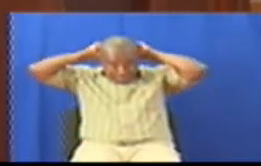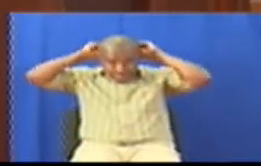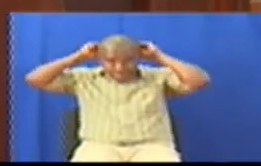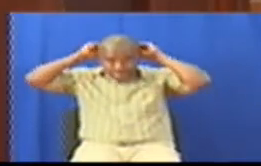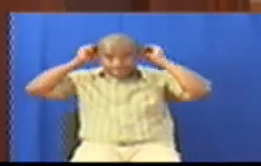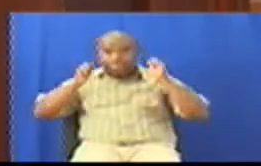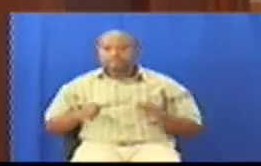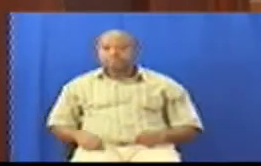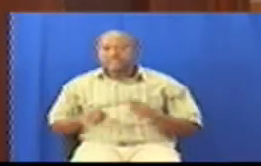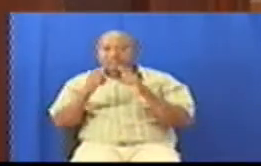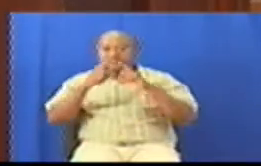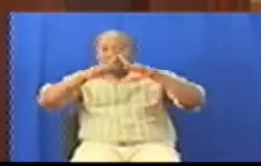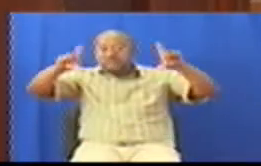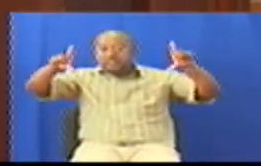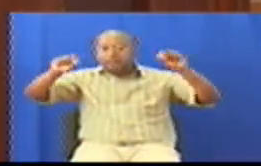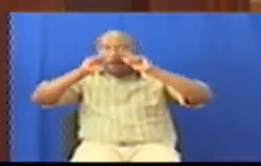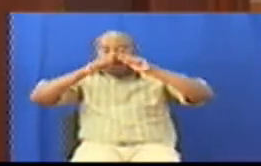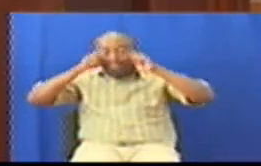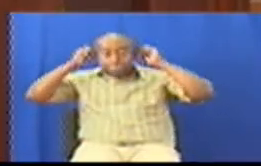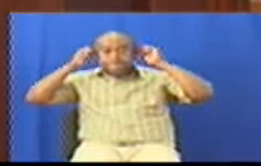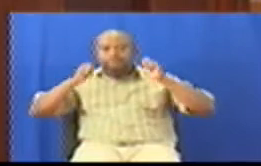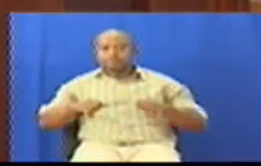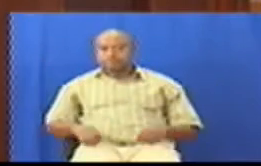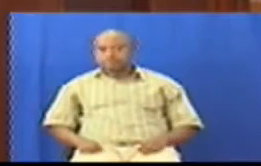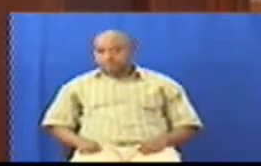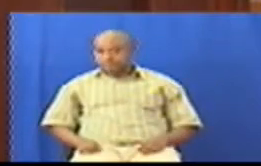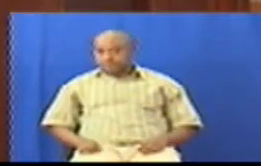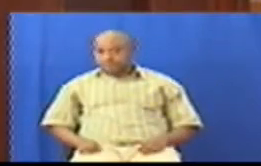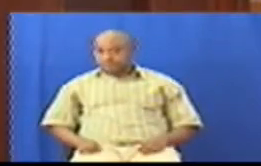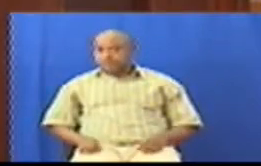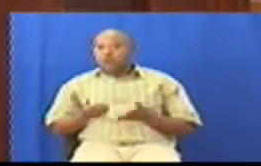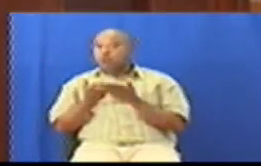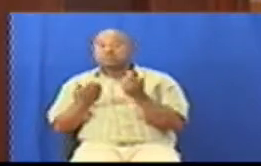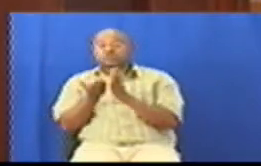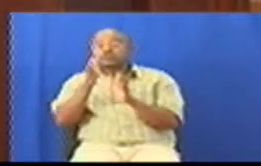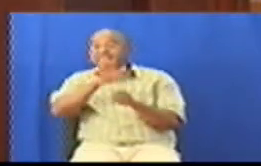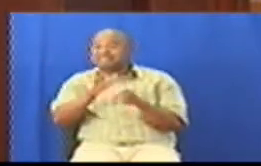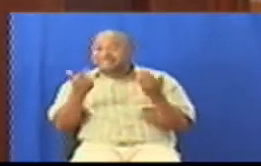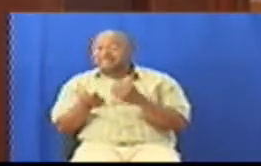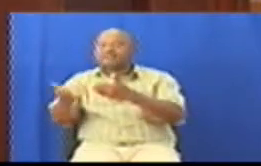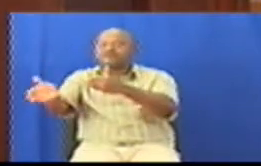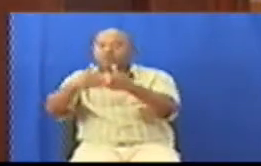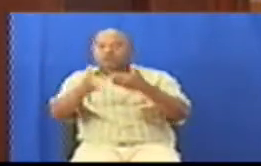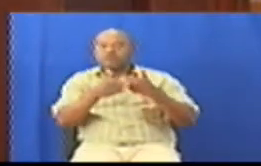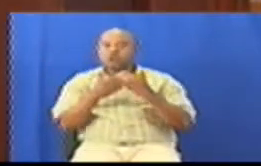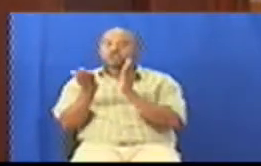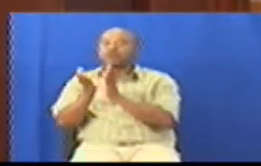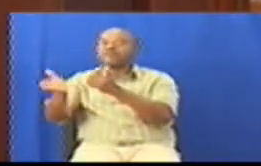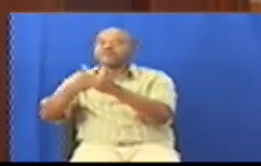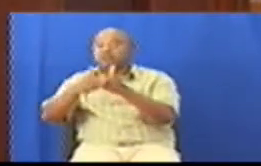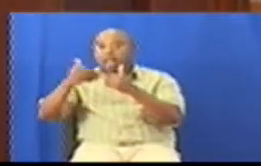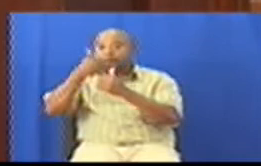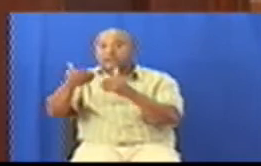Dabati nzuri Mheshimiwa Spika, kama utaruhusu, na kwa sababu shule nyingi zimefungwa sasa na baadaye zitafunguliwa,